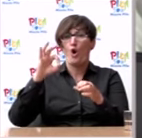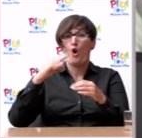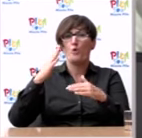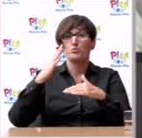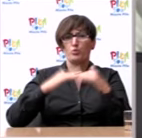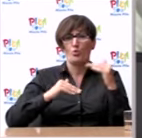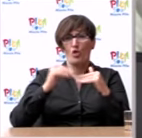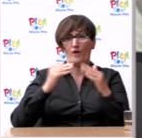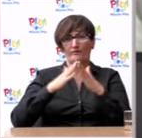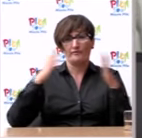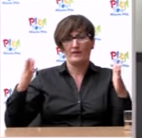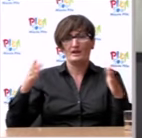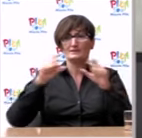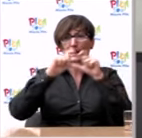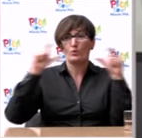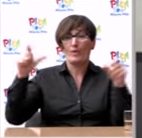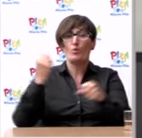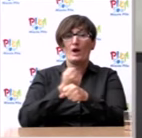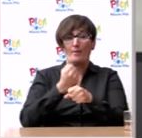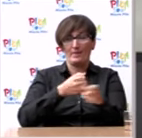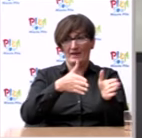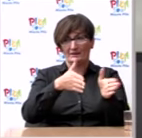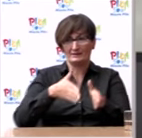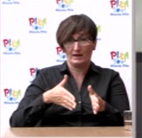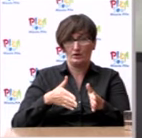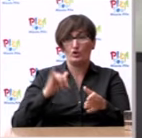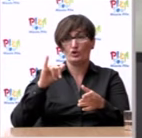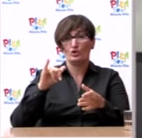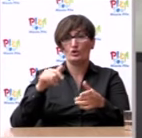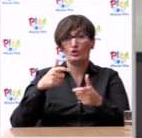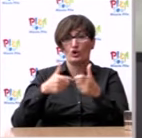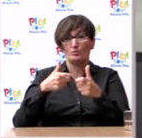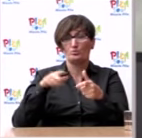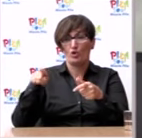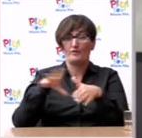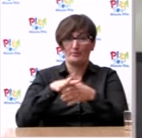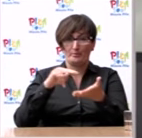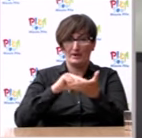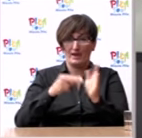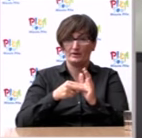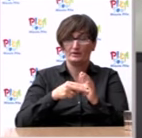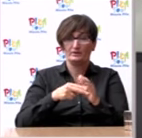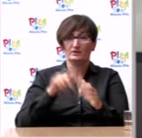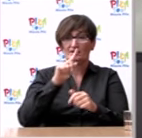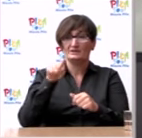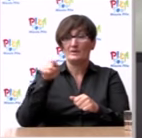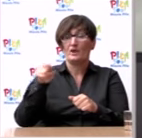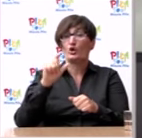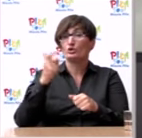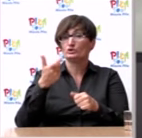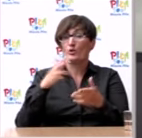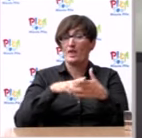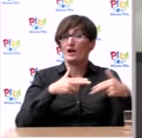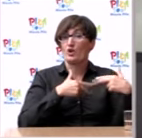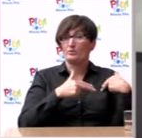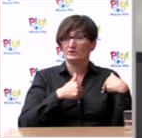który się tam znajduje i teraz regulujemy to w planie. Z tego co na komisji dostaliśmy informację